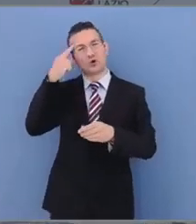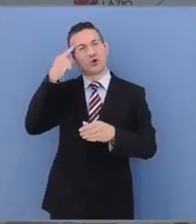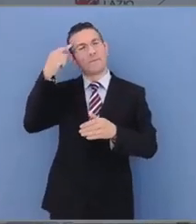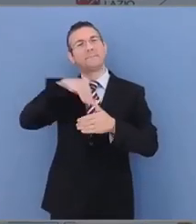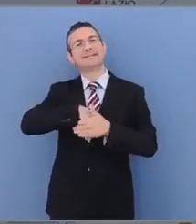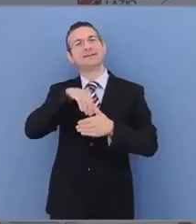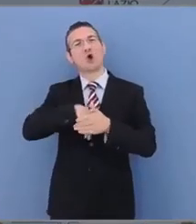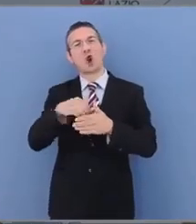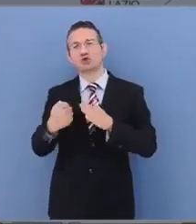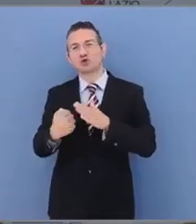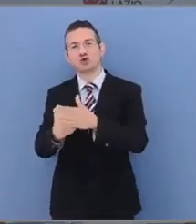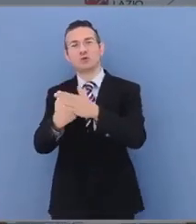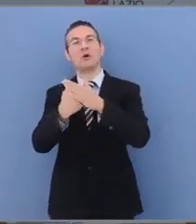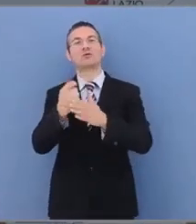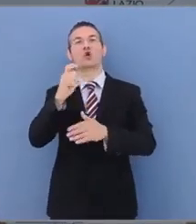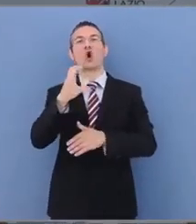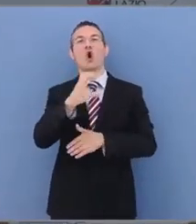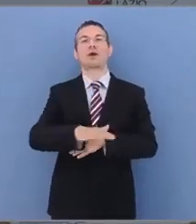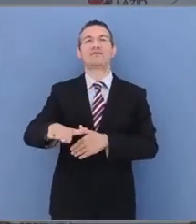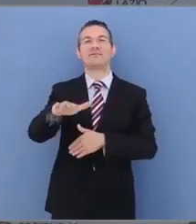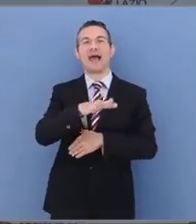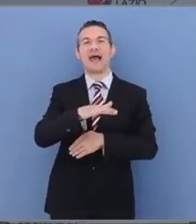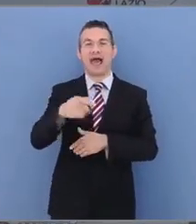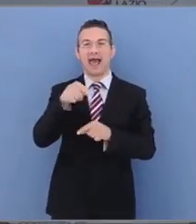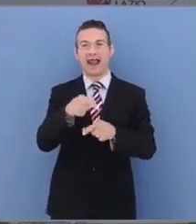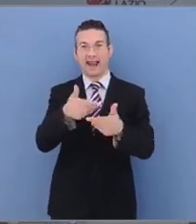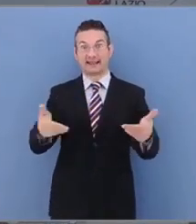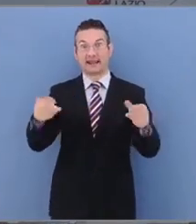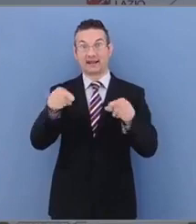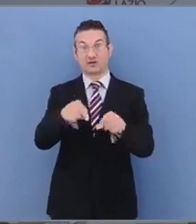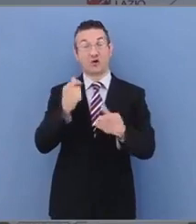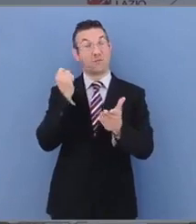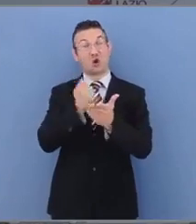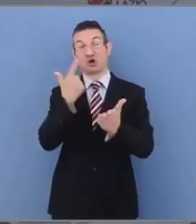Corviale del territorio, che è molto importante in questo momento. Beh,